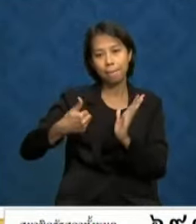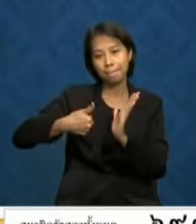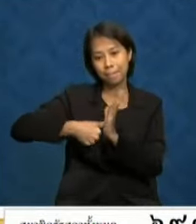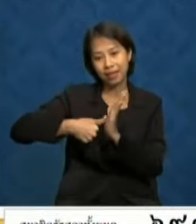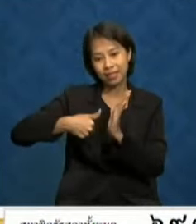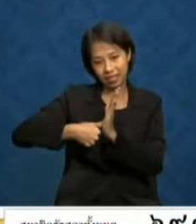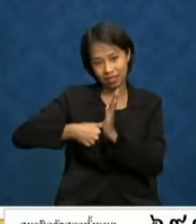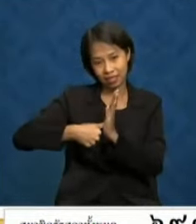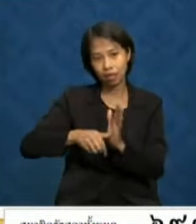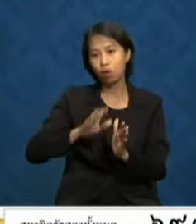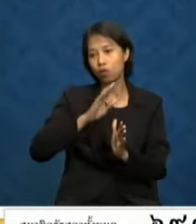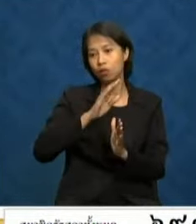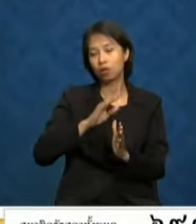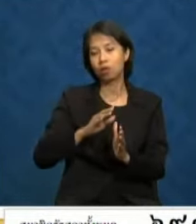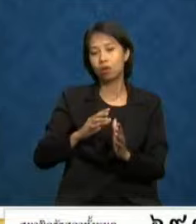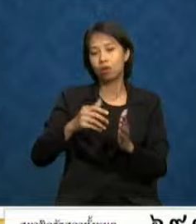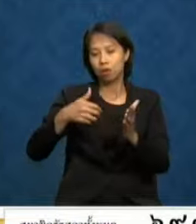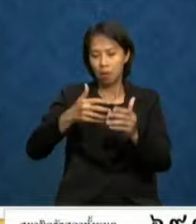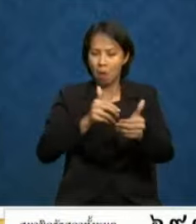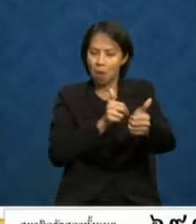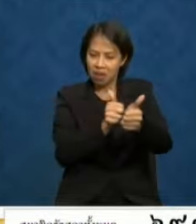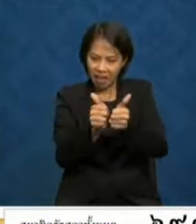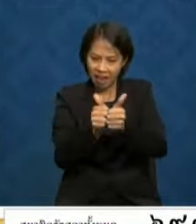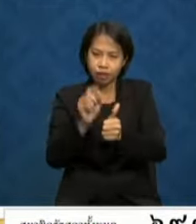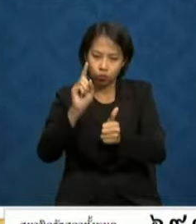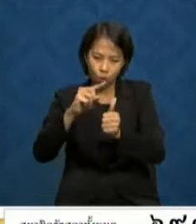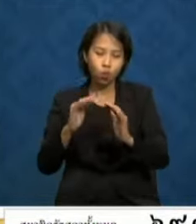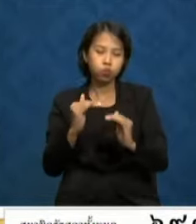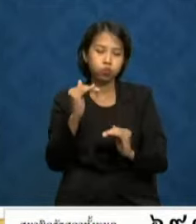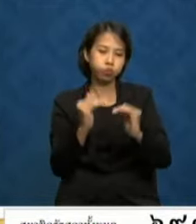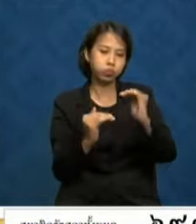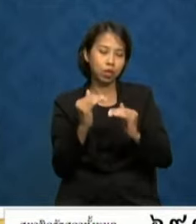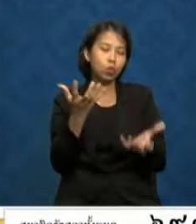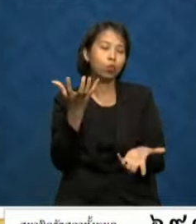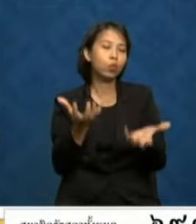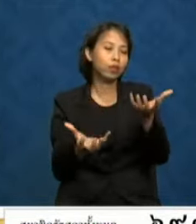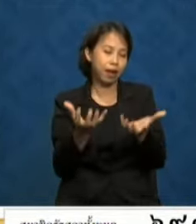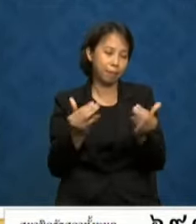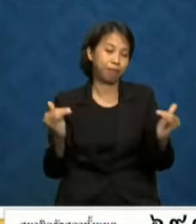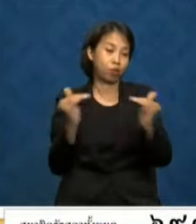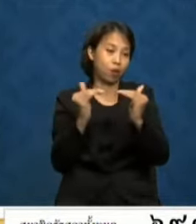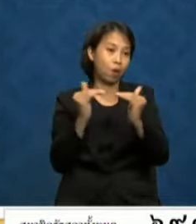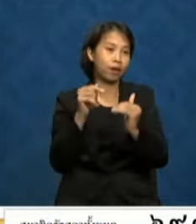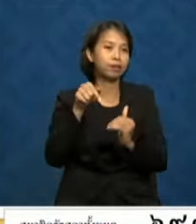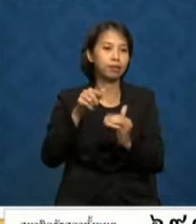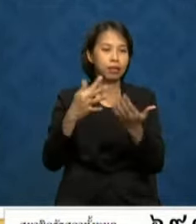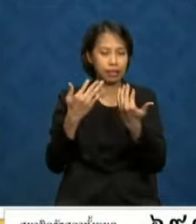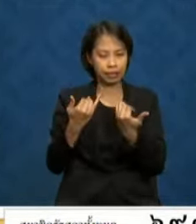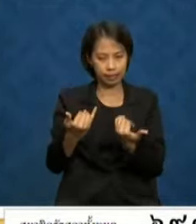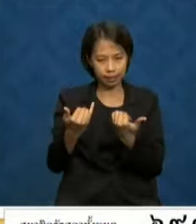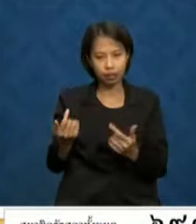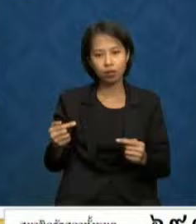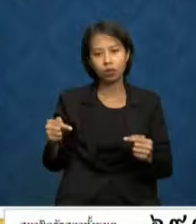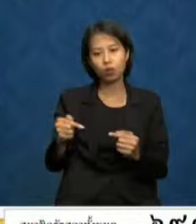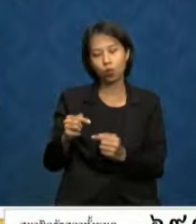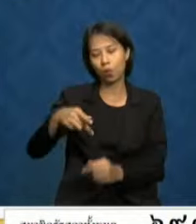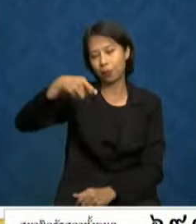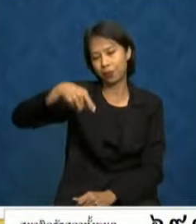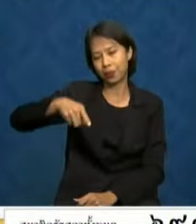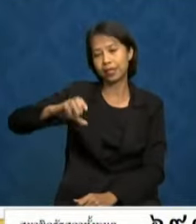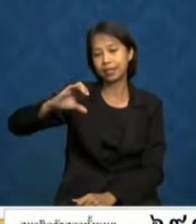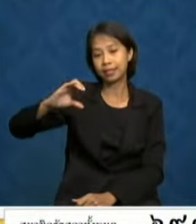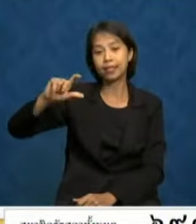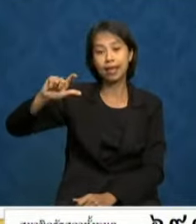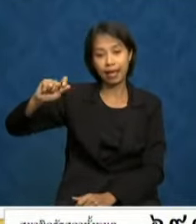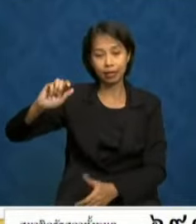อบโต้การทุ่มตลาดนะครับเรื่องของการแข่งขันที่เป็นธรรมนะครับใน PCA เนี่ยเป็นกรอบความร่วมมือนะครับเ